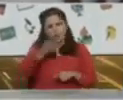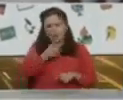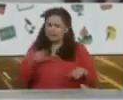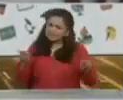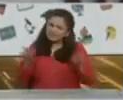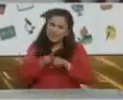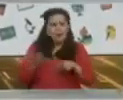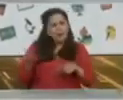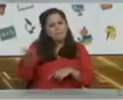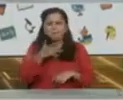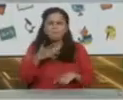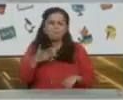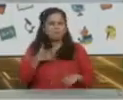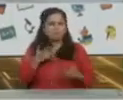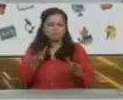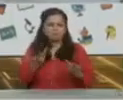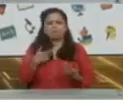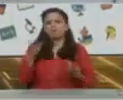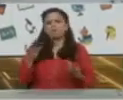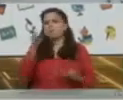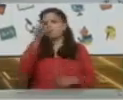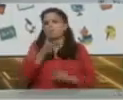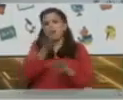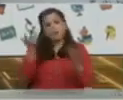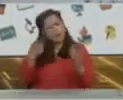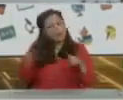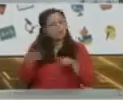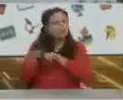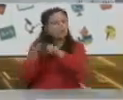है, मनुष्य मात्र के लिए है।